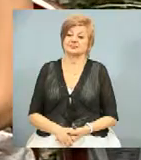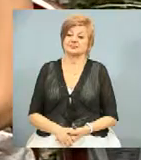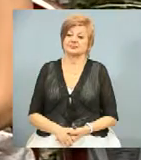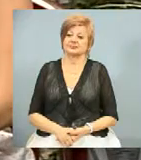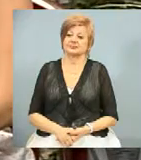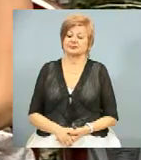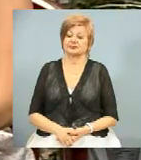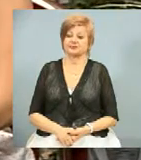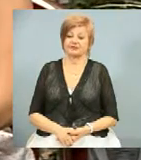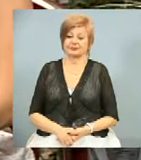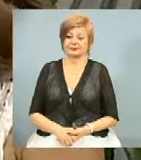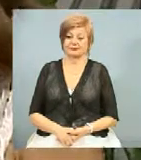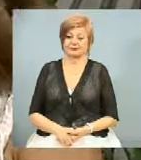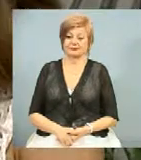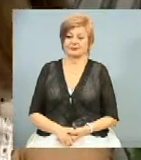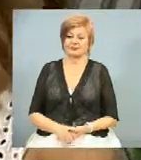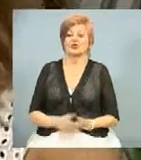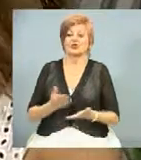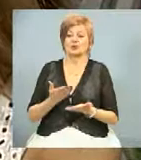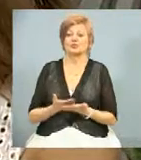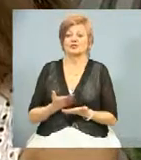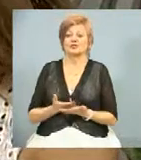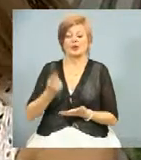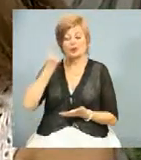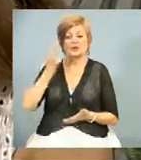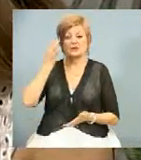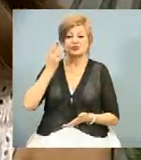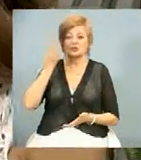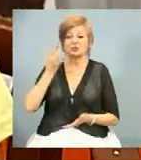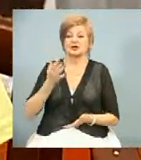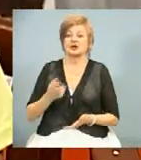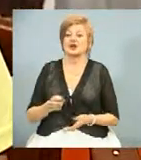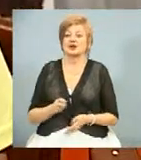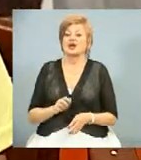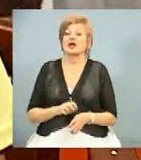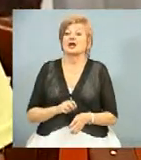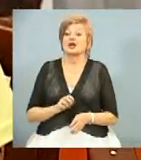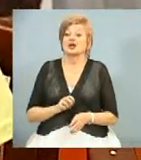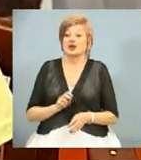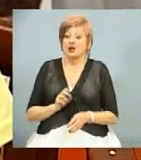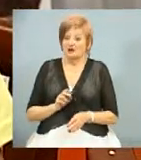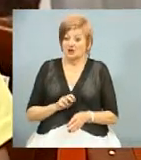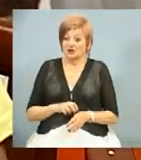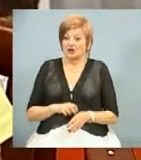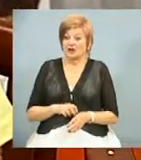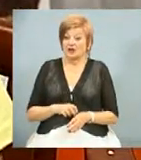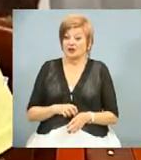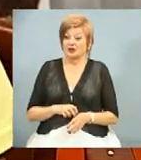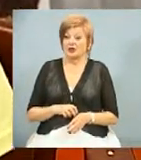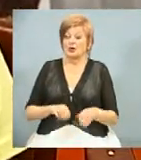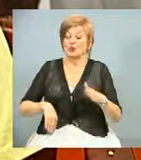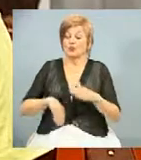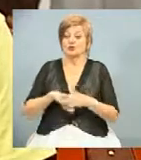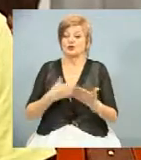лікар. Ну, давай розмислимо так. Коли відпуск він